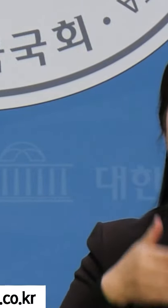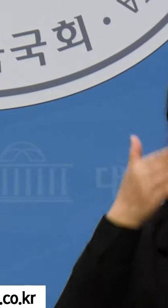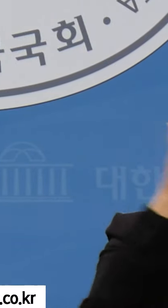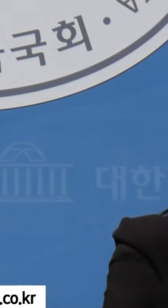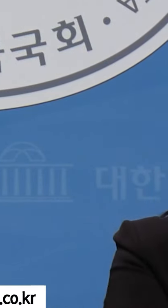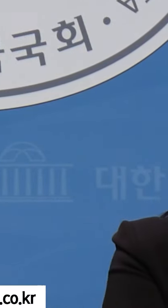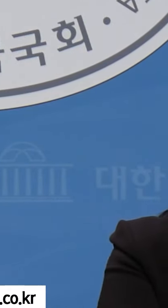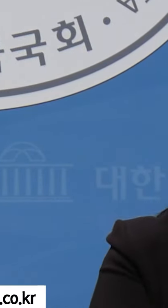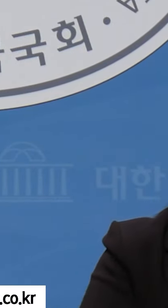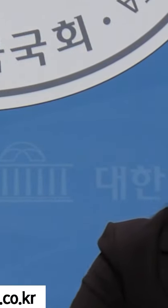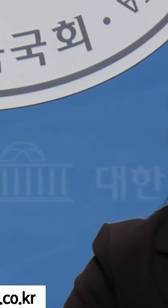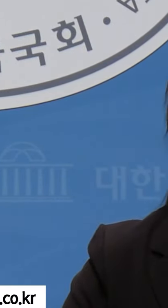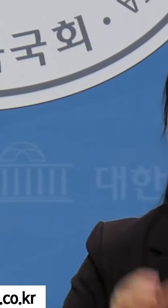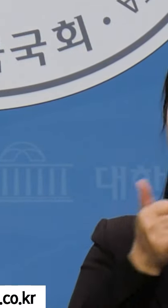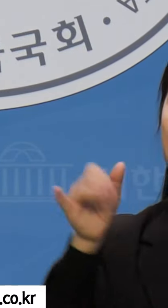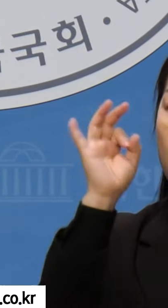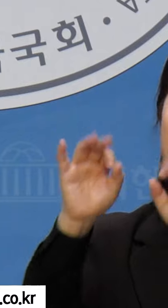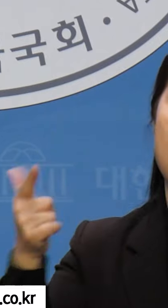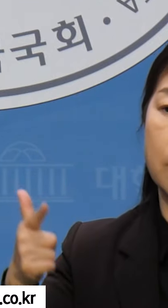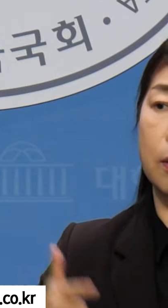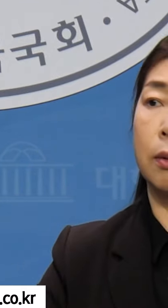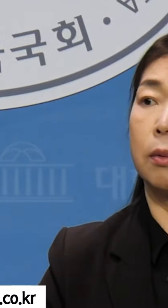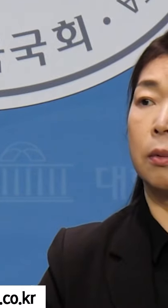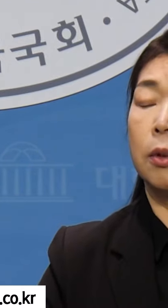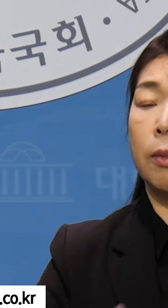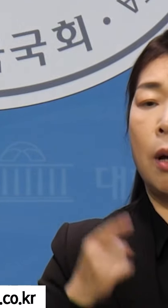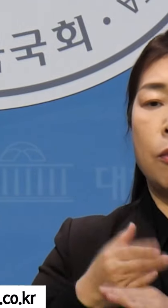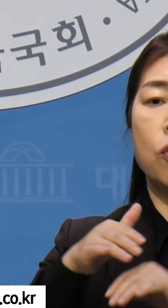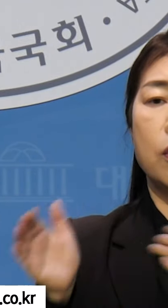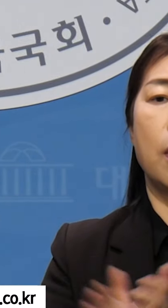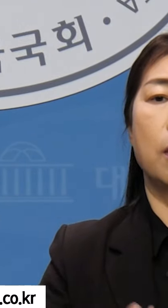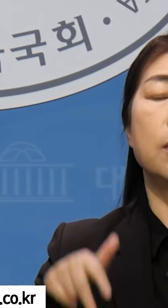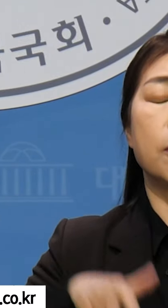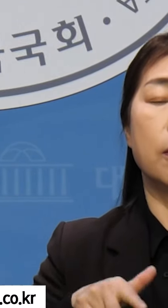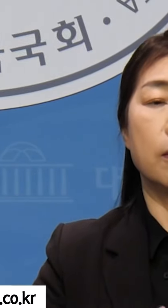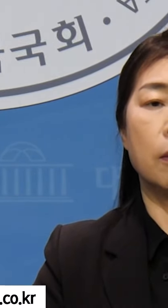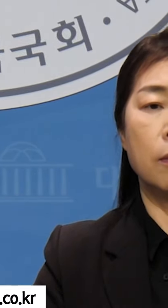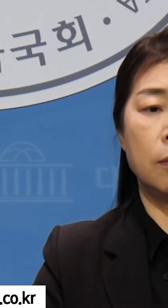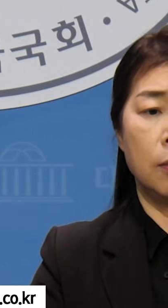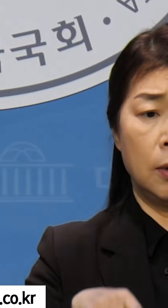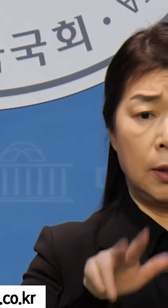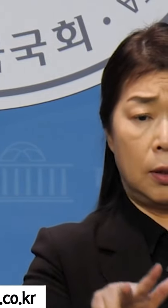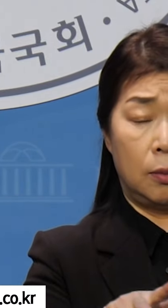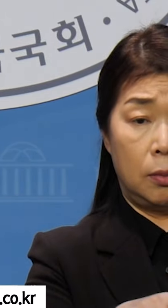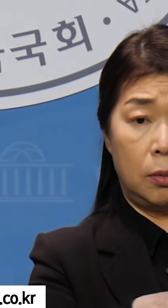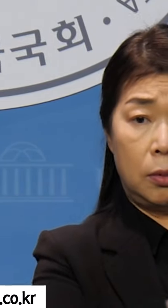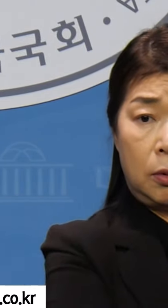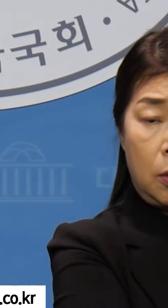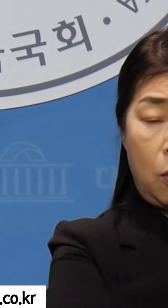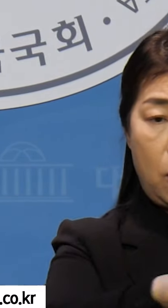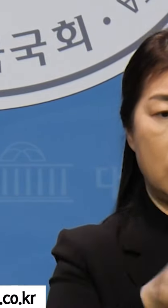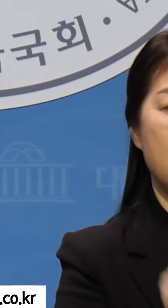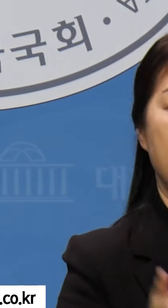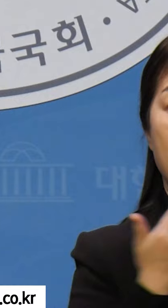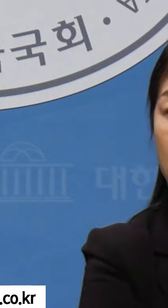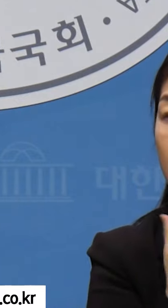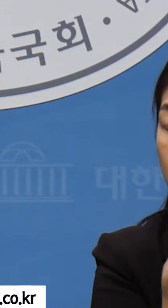혈안입니다. 그래서 민주당의 대의는 정권 심판이어야 합니다. 그런데 민주당의 모습은